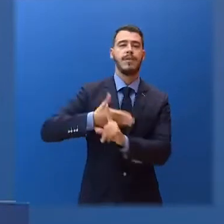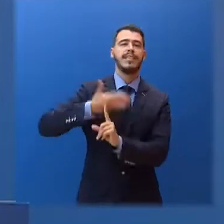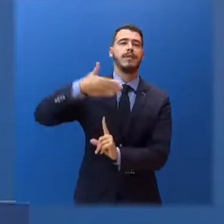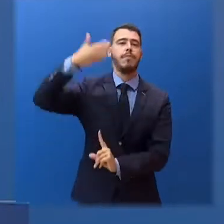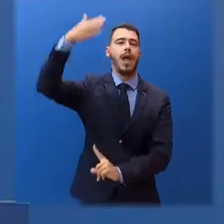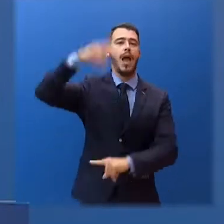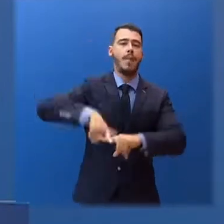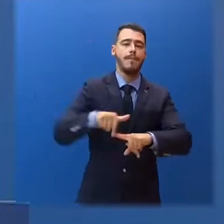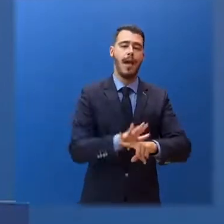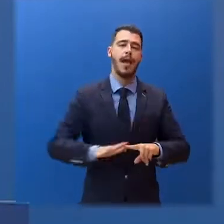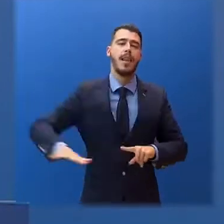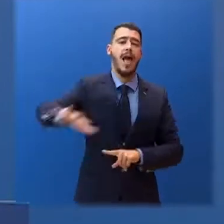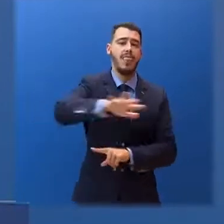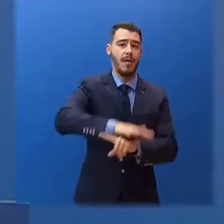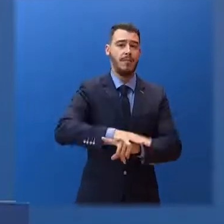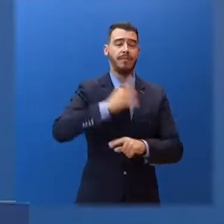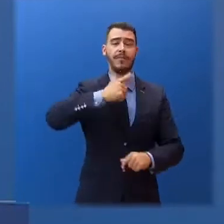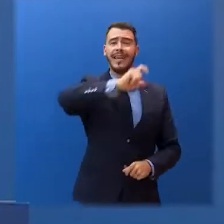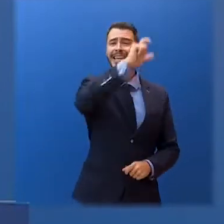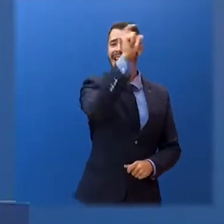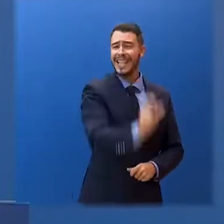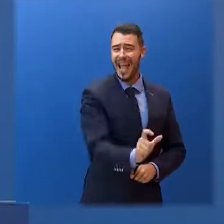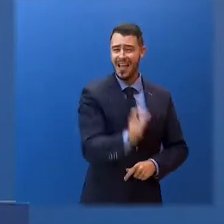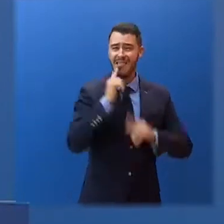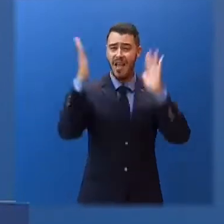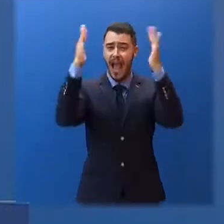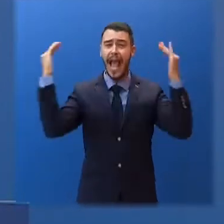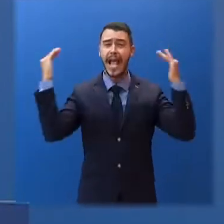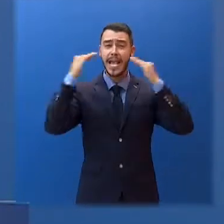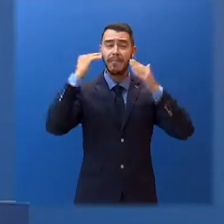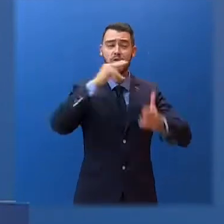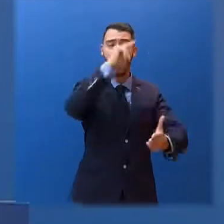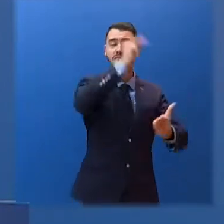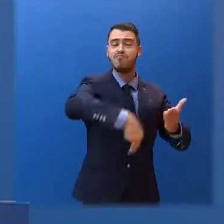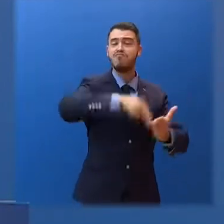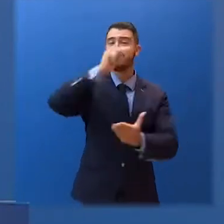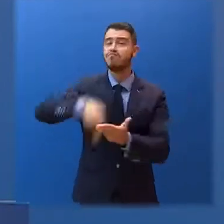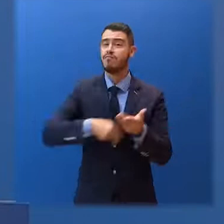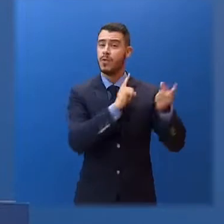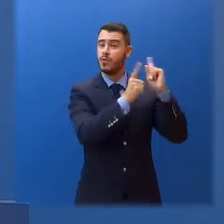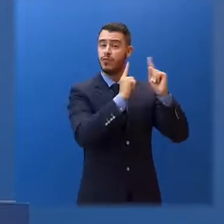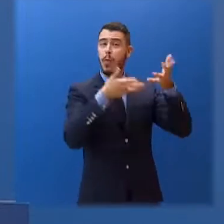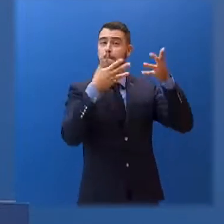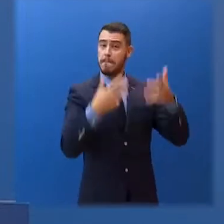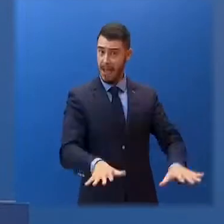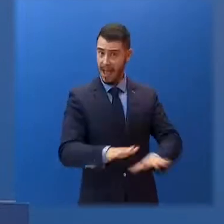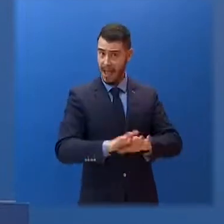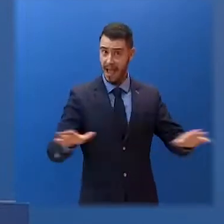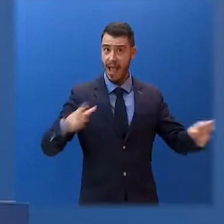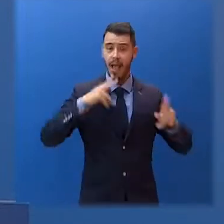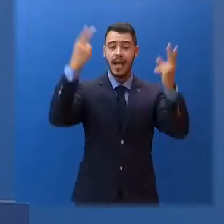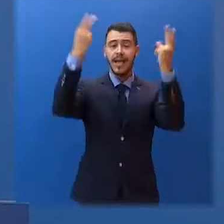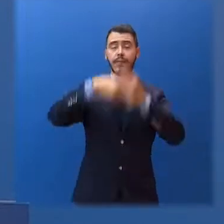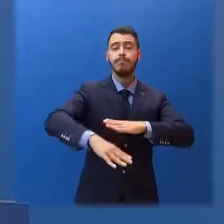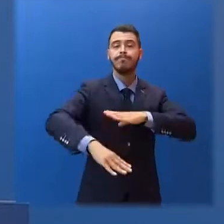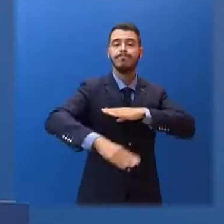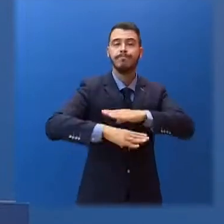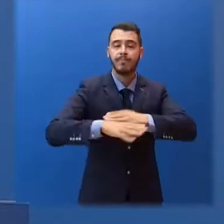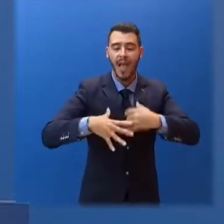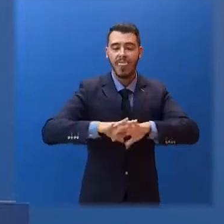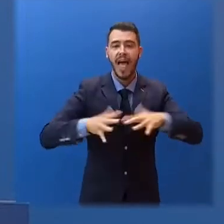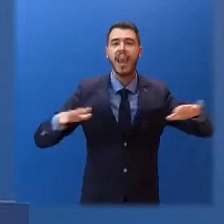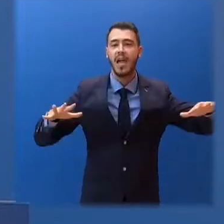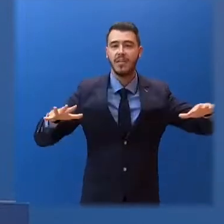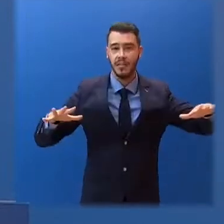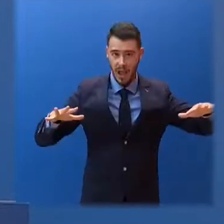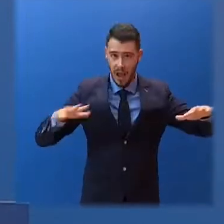τις συμφωνίες με την Ιταλία και την Αίγυπτο, την οριοθέτηση των θαλασσίων ζωνών μας με όλες τις γειτονικές χώρες συμπεριλαμβανομένες